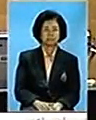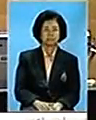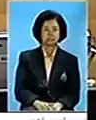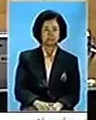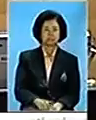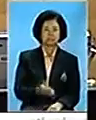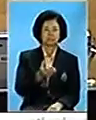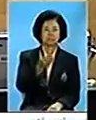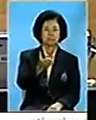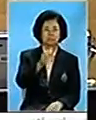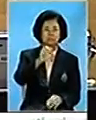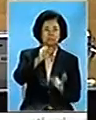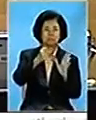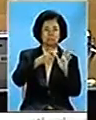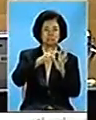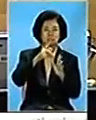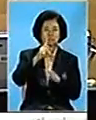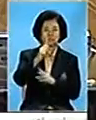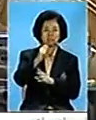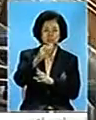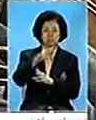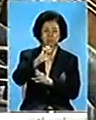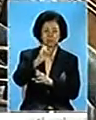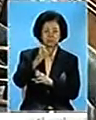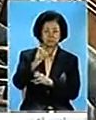เชิญครับ7นาทีนะครับเท่ากัน